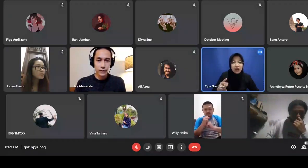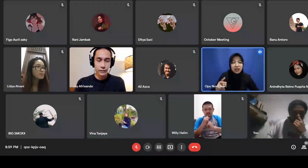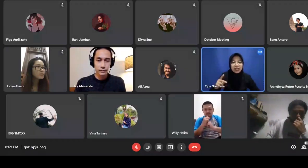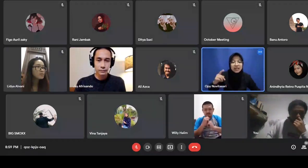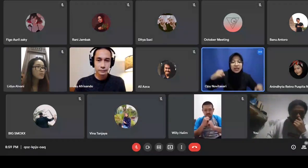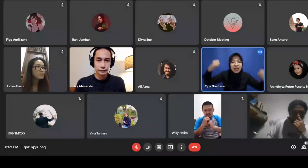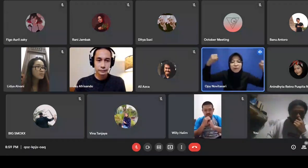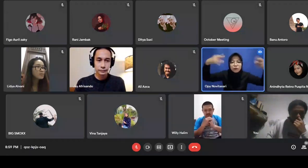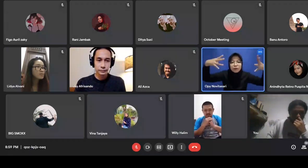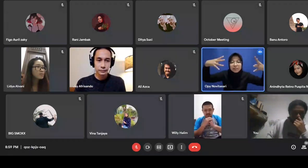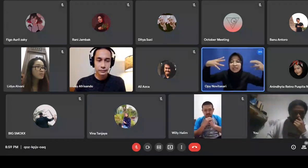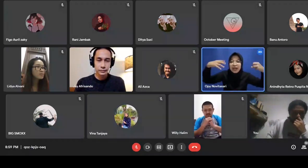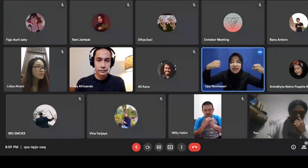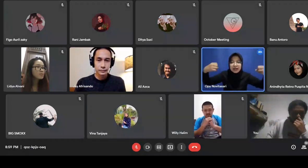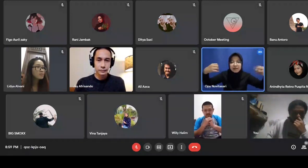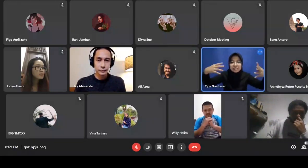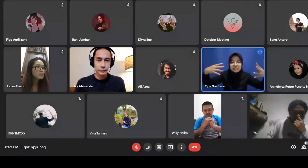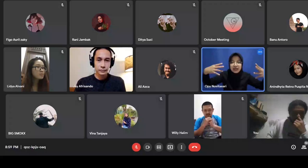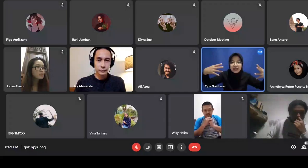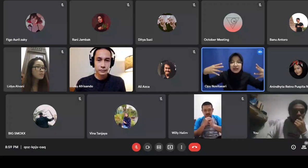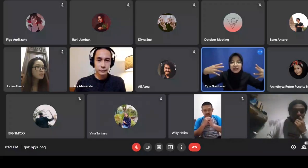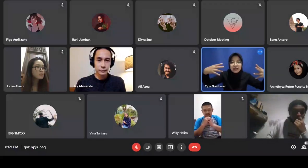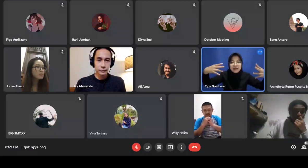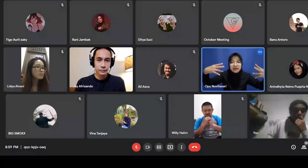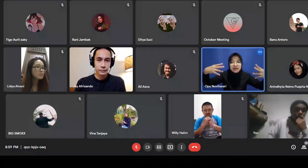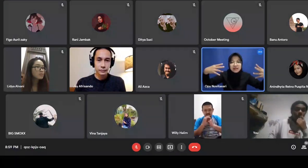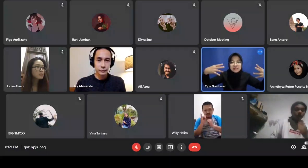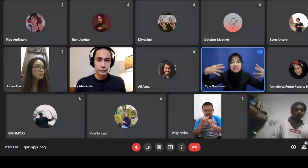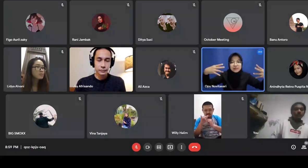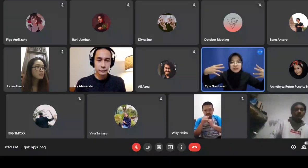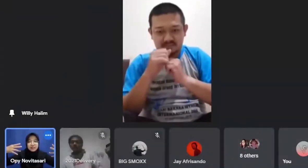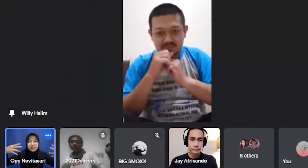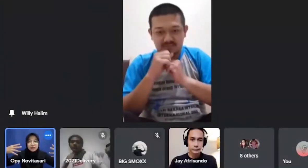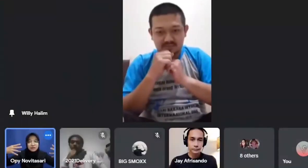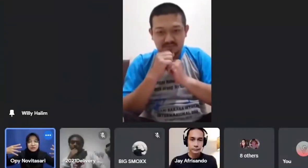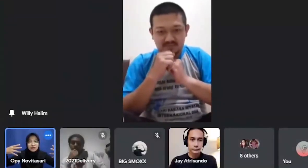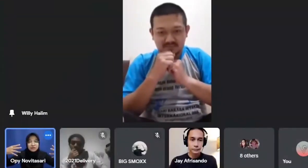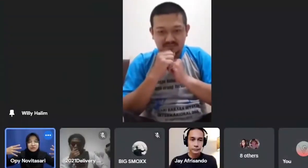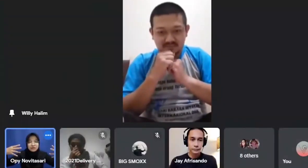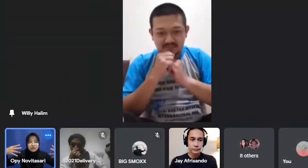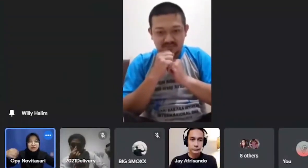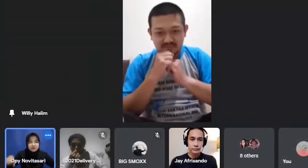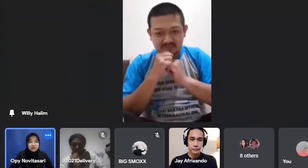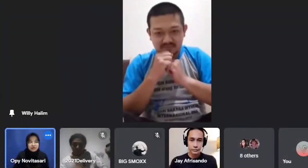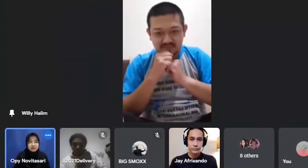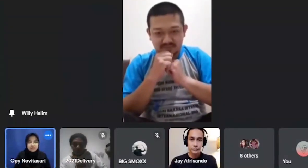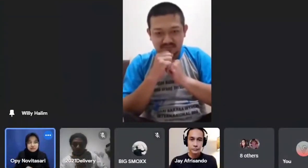visual dari lampu pencahayaan Mas Jay seperti itu